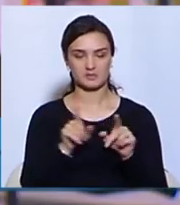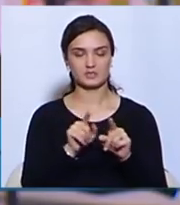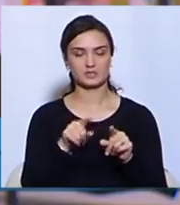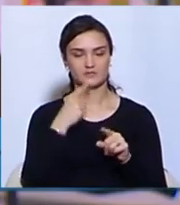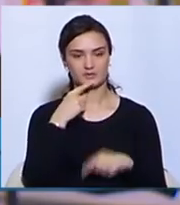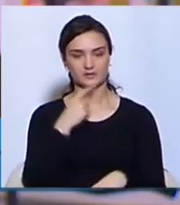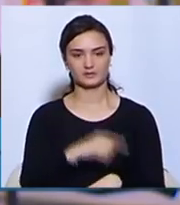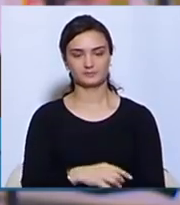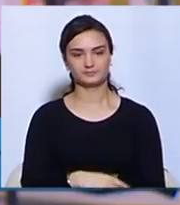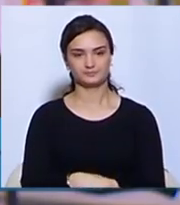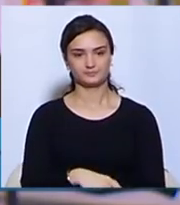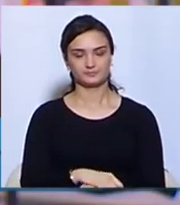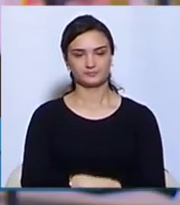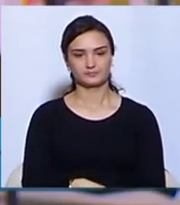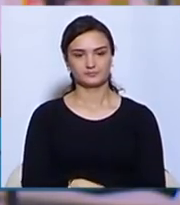შევეხოთ.